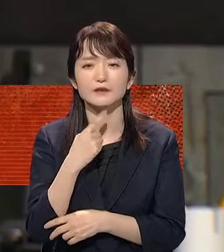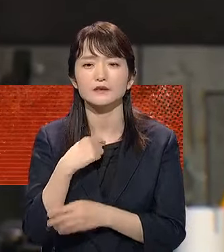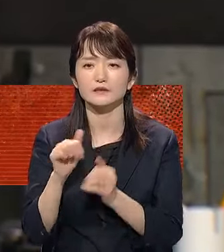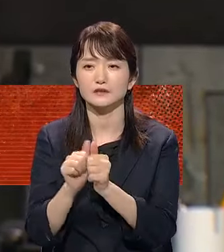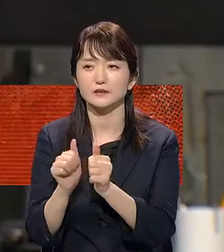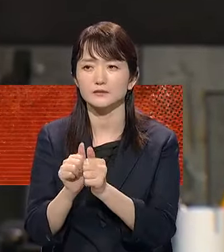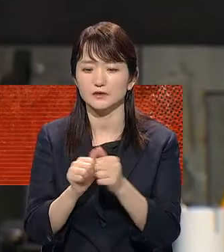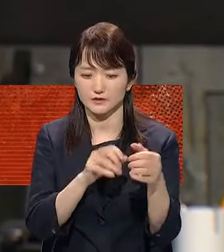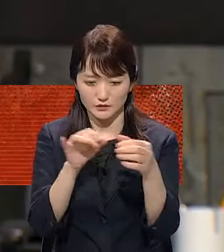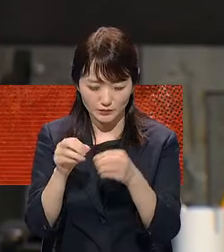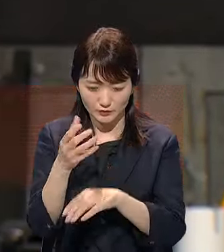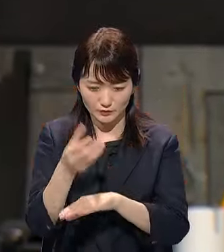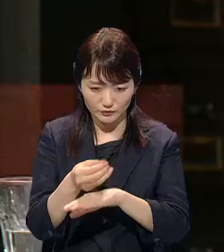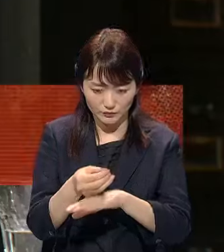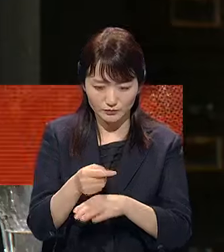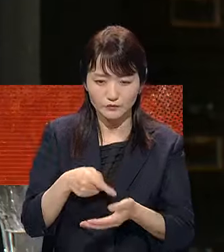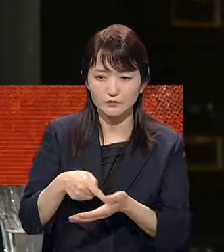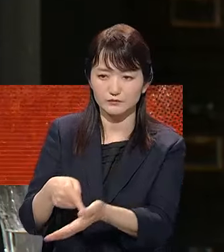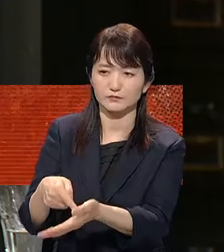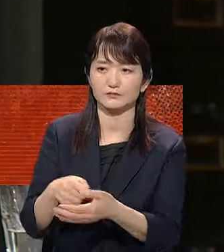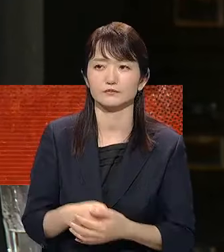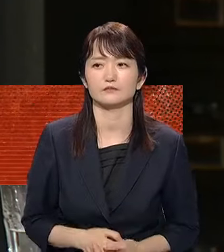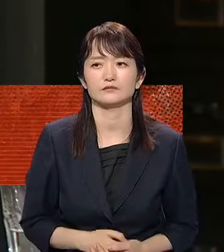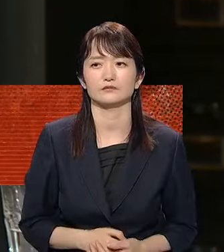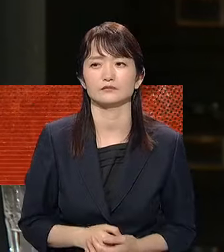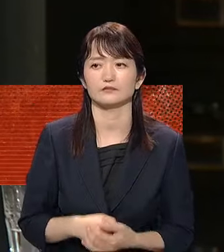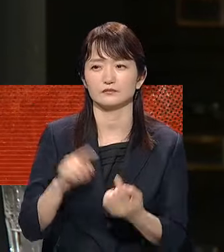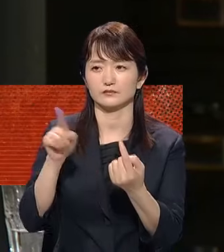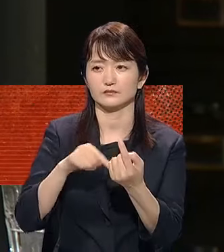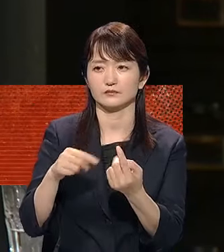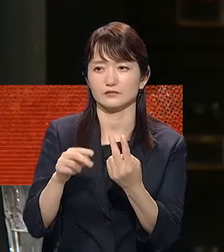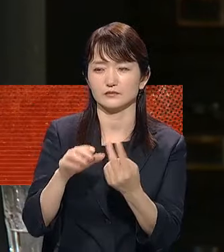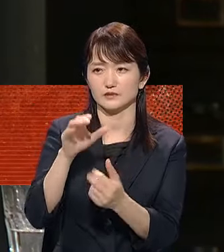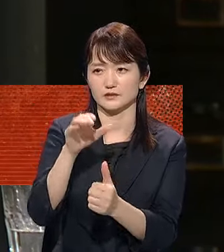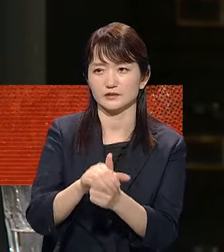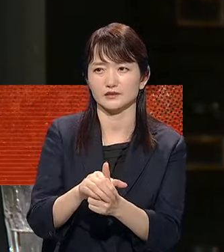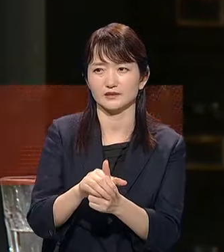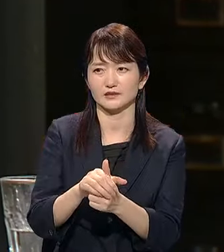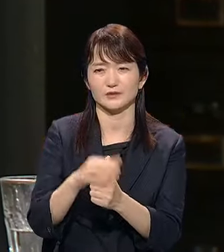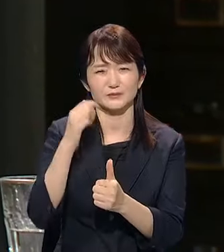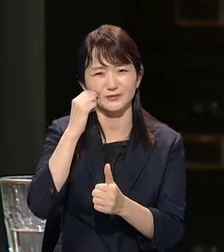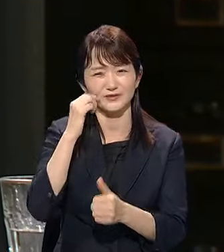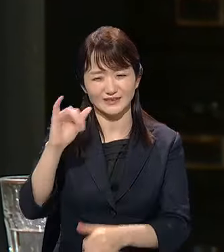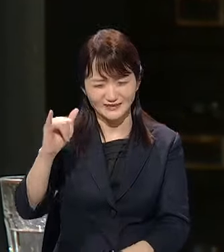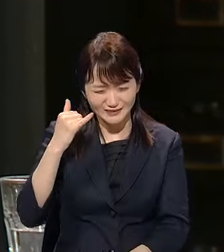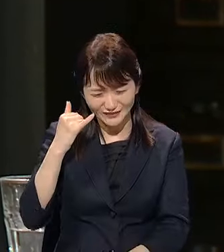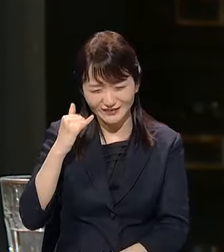합니다. 자, 장영재 님이 1인 2역은 못해도 전화는 잘 받네. 그렇죠.